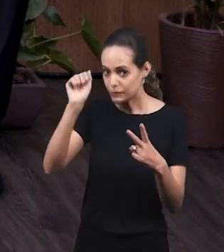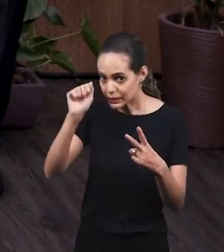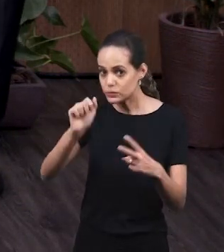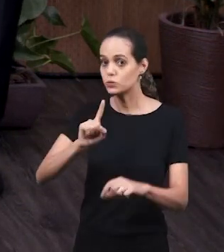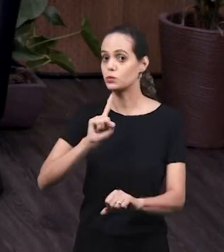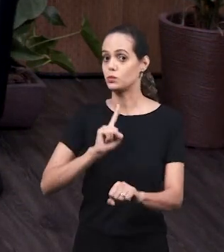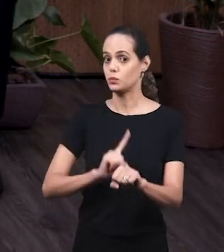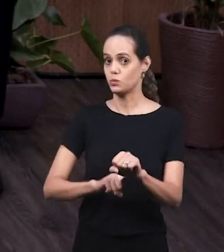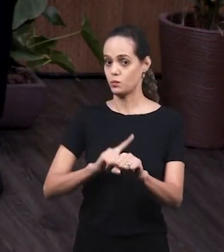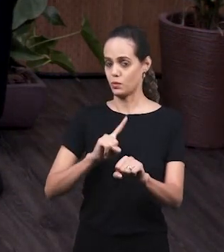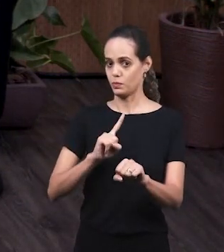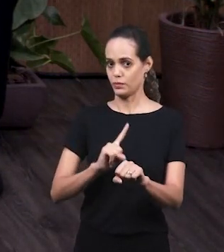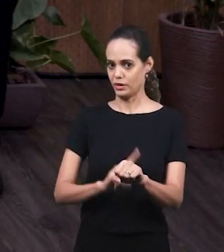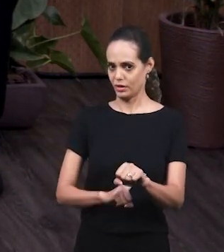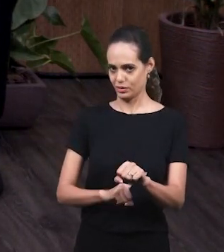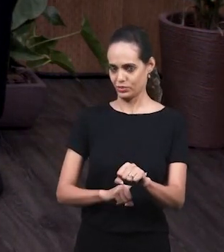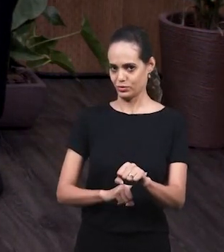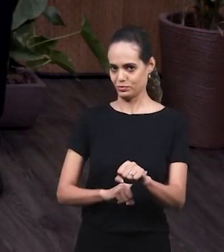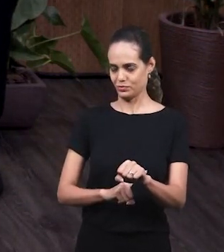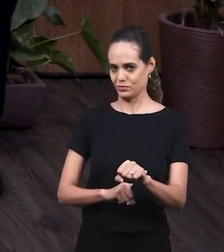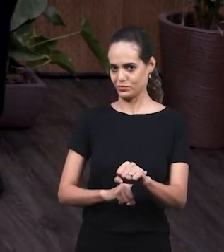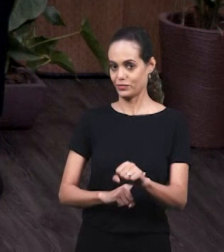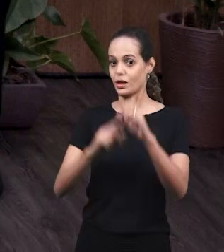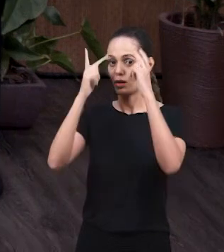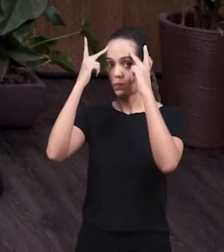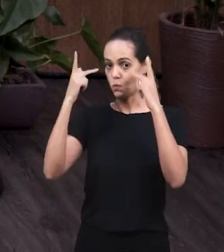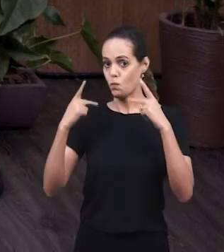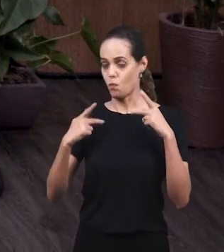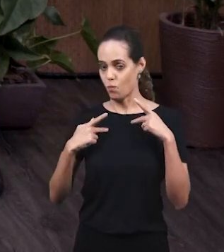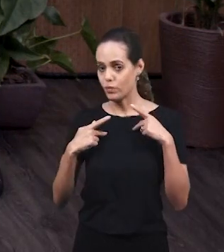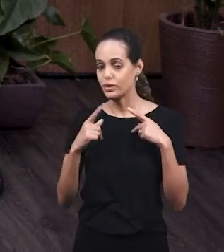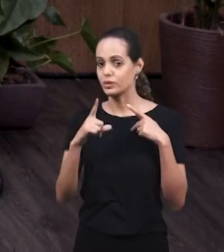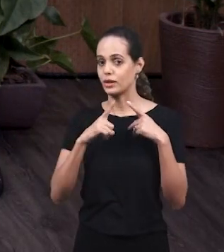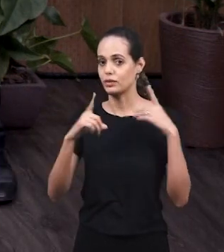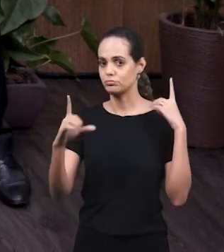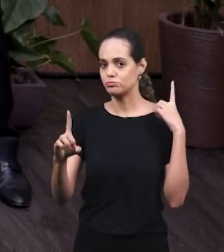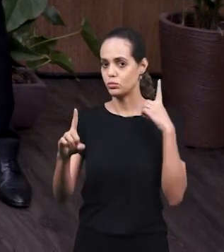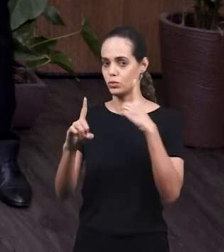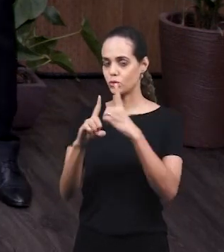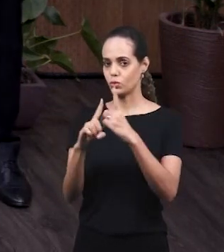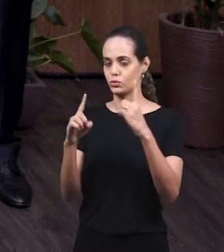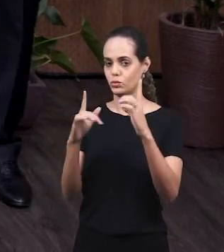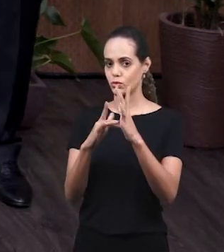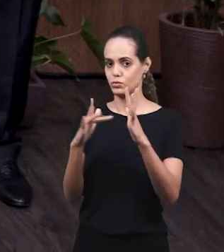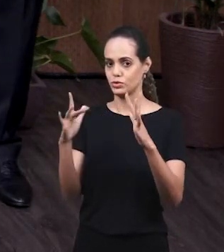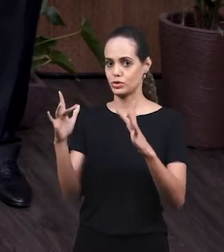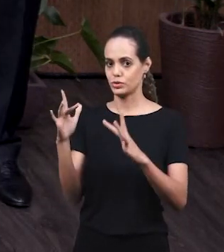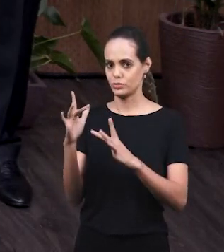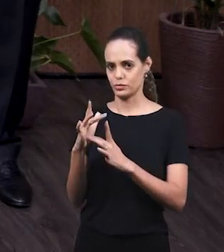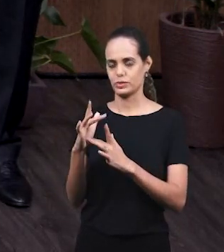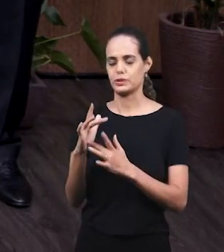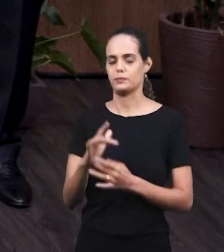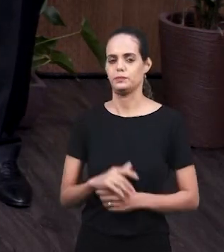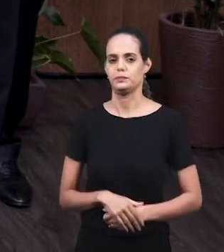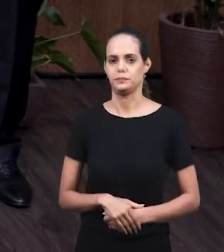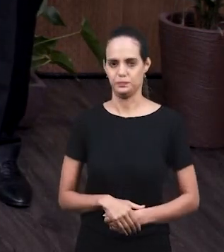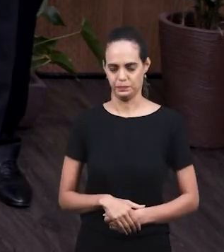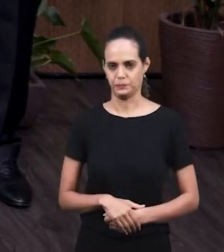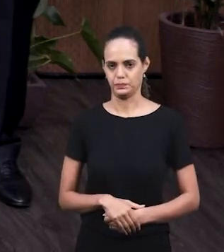donne, dans un moment où l'homme, il a une rencontre avec le Seigneur Jésus. Et comment cette